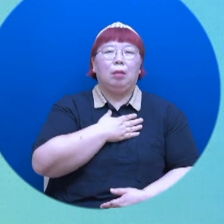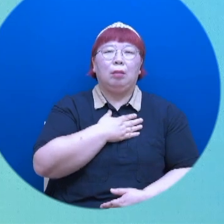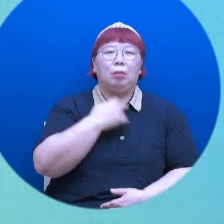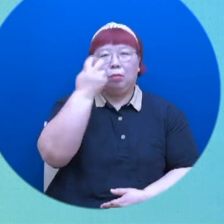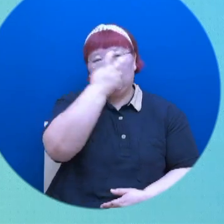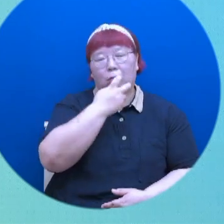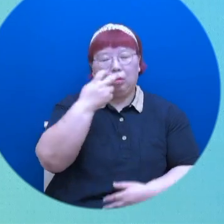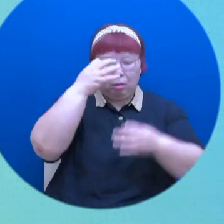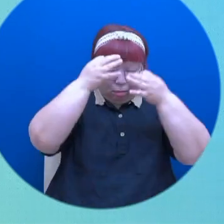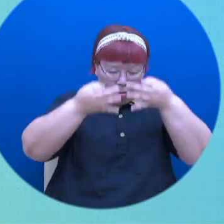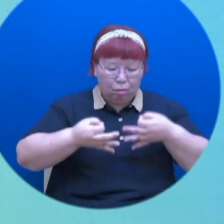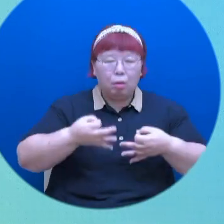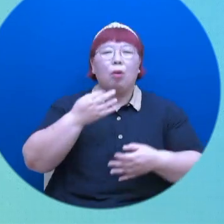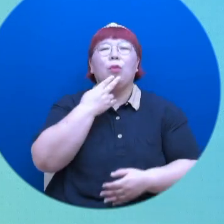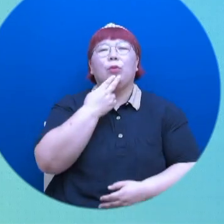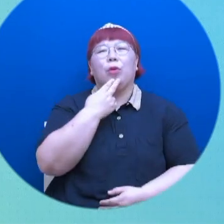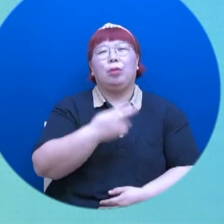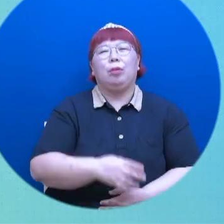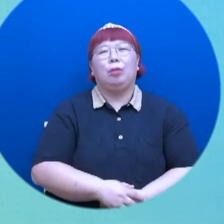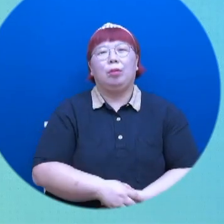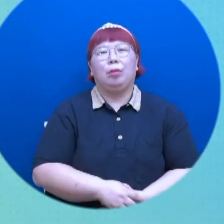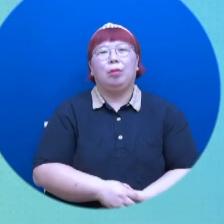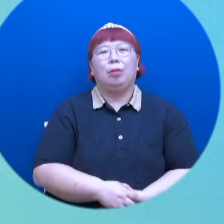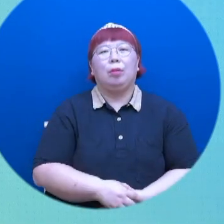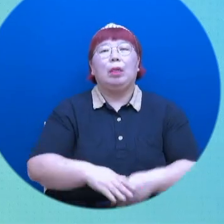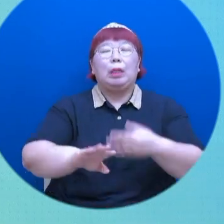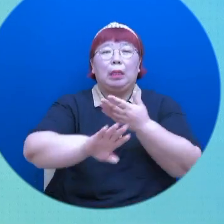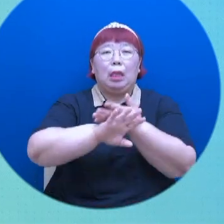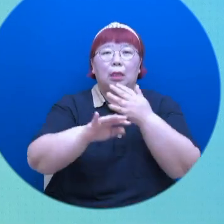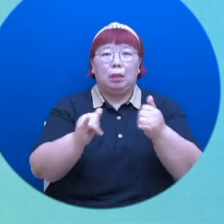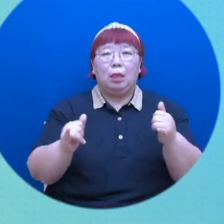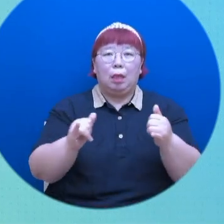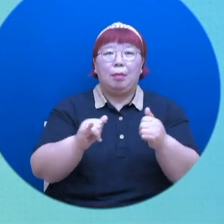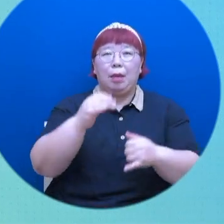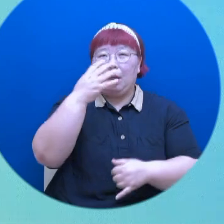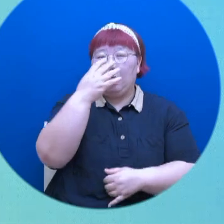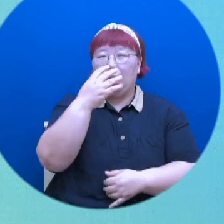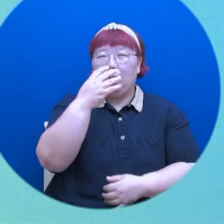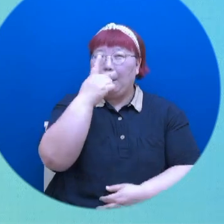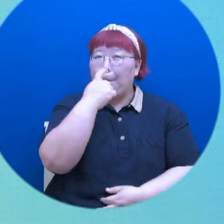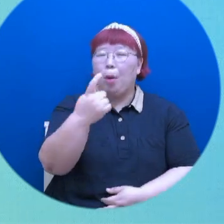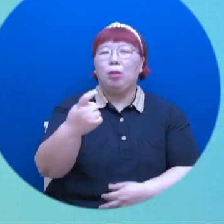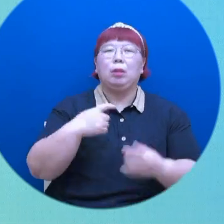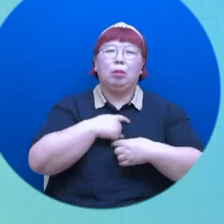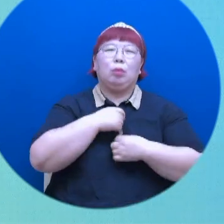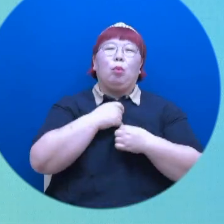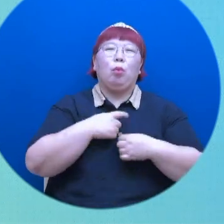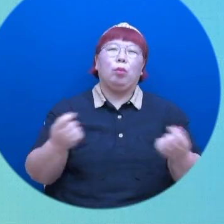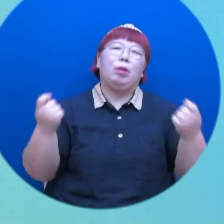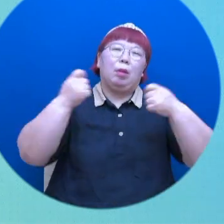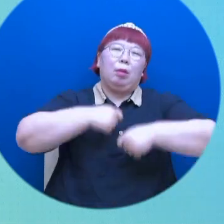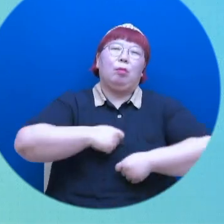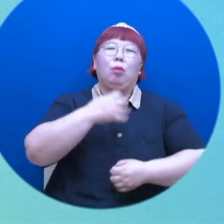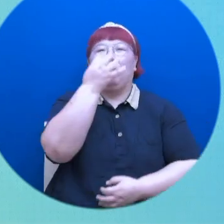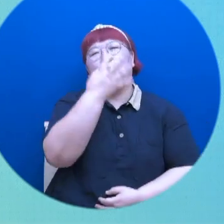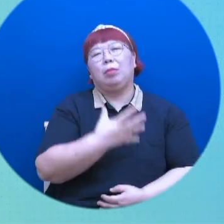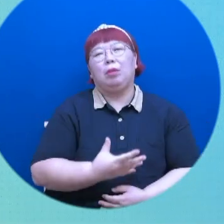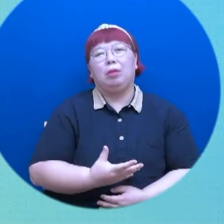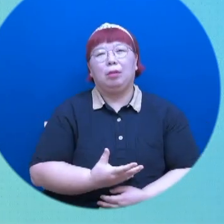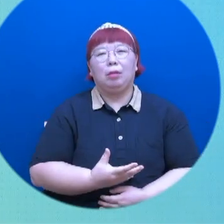못해요. 그래서 타인의 갑옷을 입고 힘들어하며 살아가고 있다는